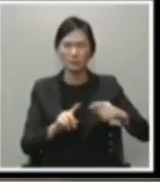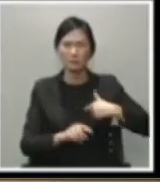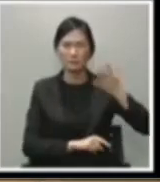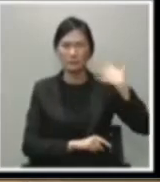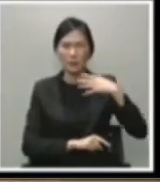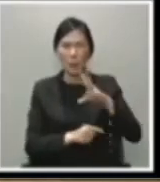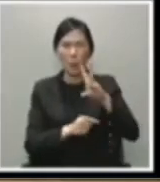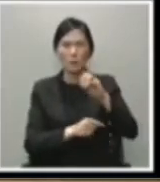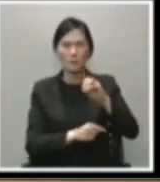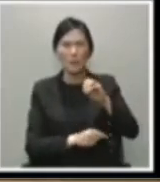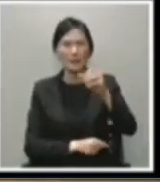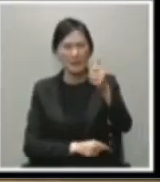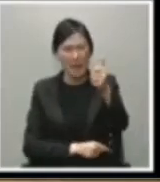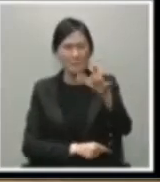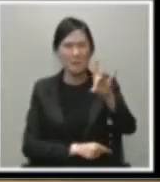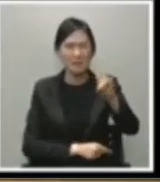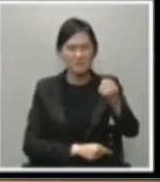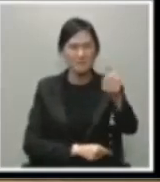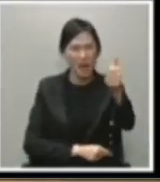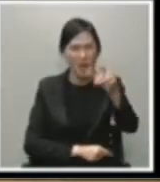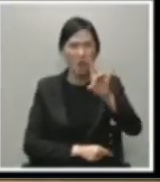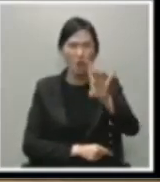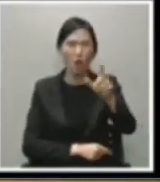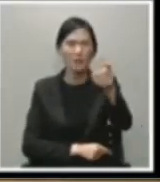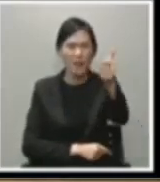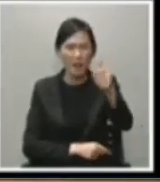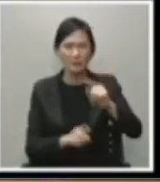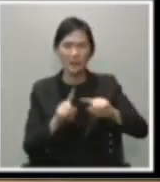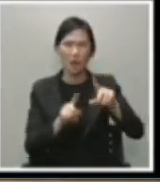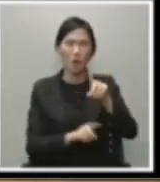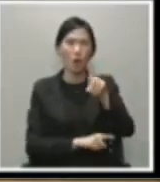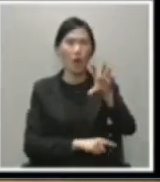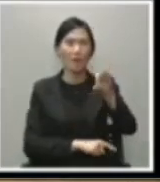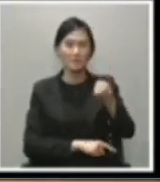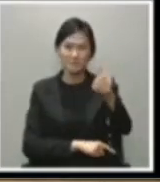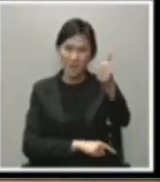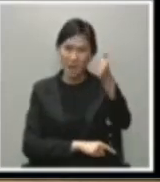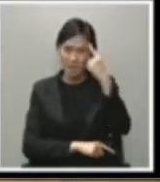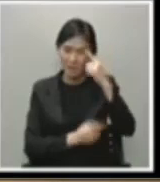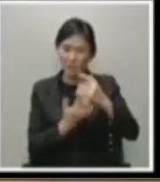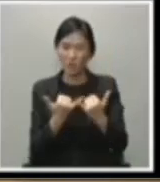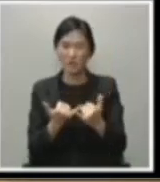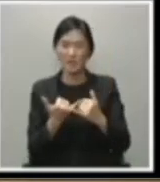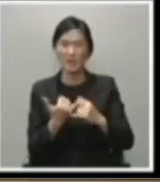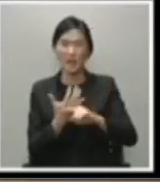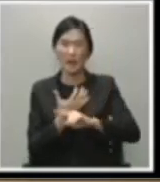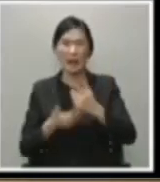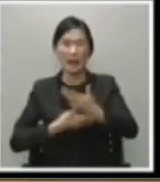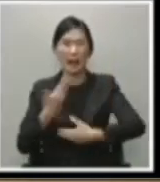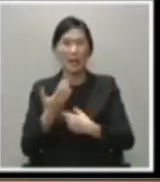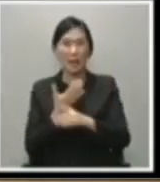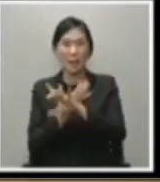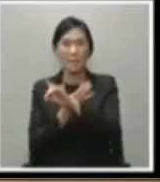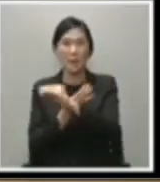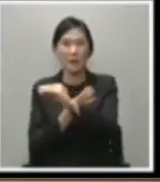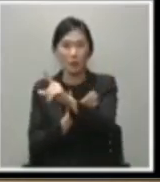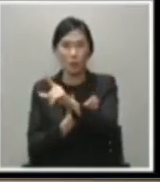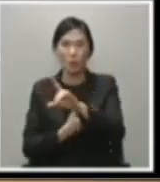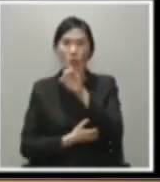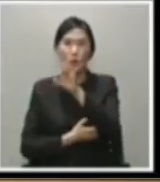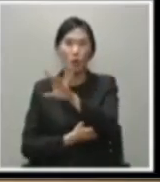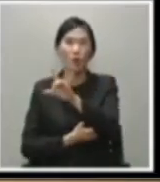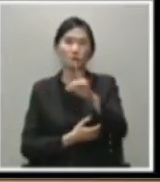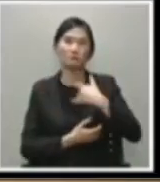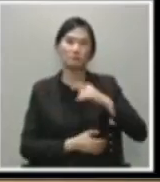ทได้แล้ว80บาทได้แล้ว100ได้แล้วครับอยากได้150เป็นไงครับตอนนี้8โล100ครับเอาต่อไปครับข้าวครับ